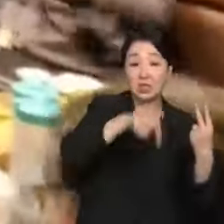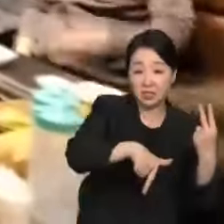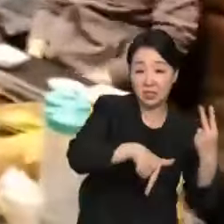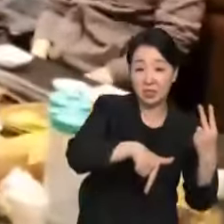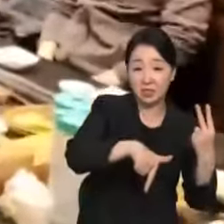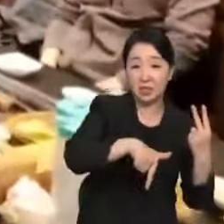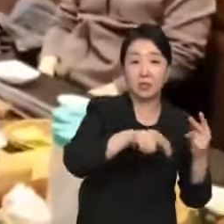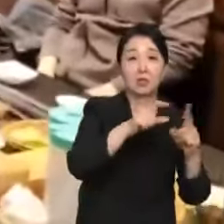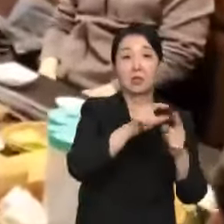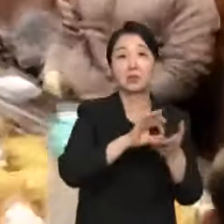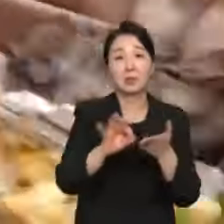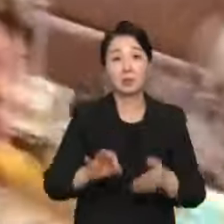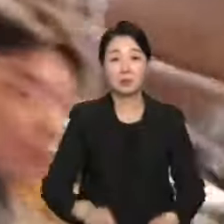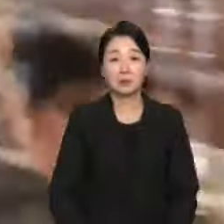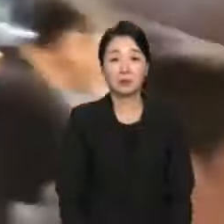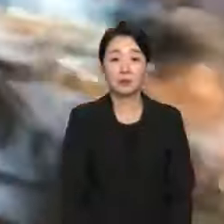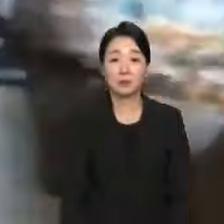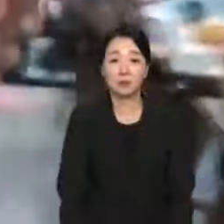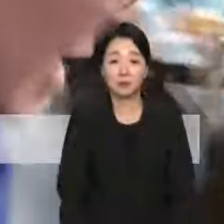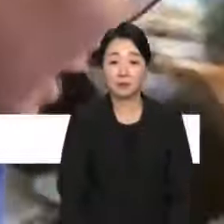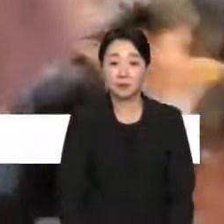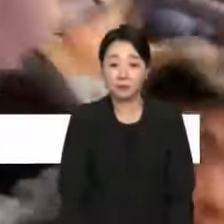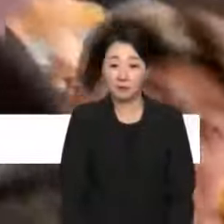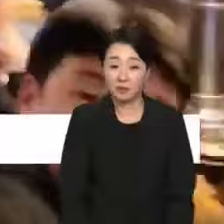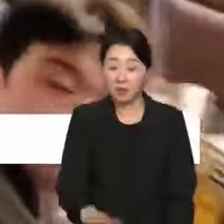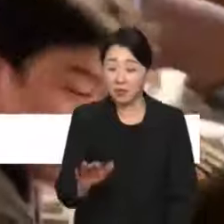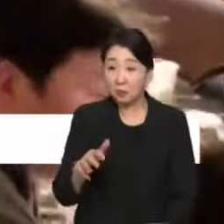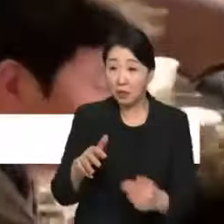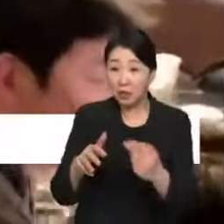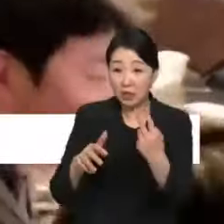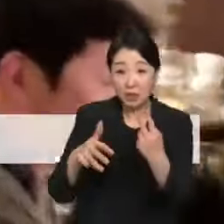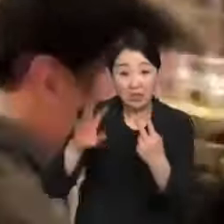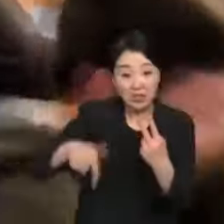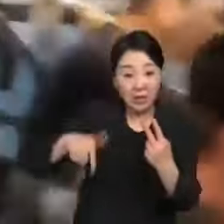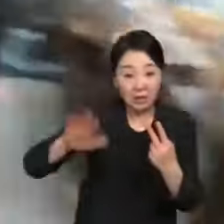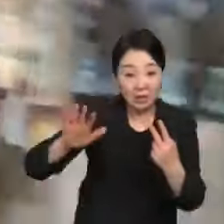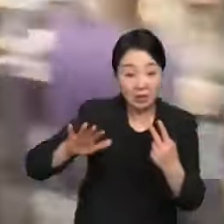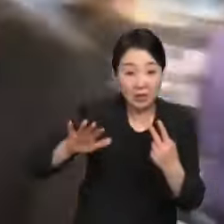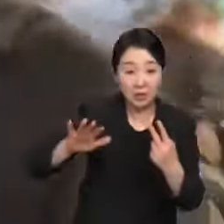표현을 사용했습니다. 설마 이찍 아니겠지?